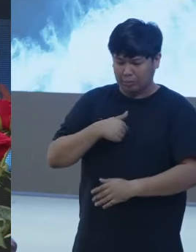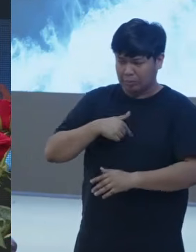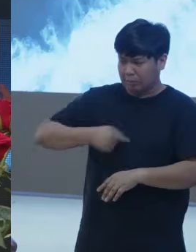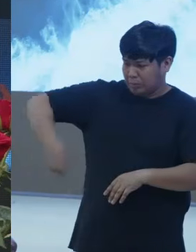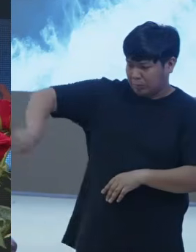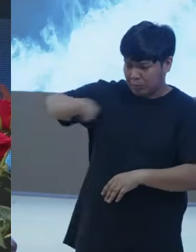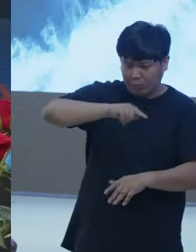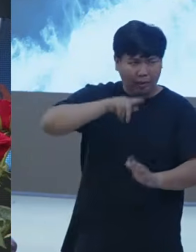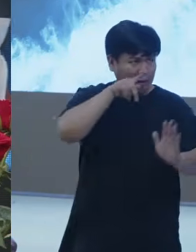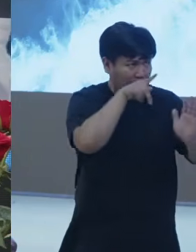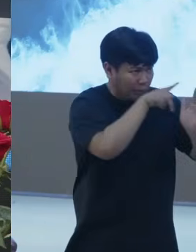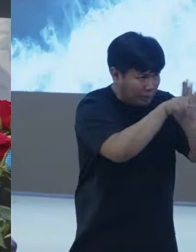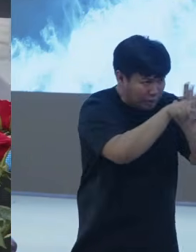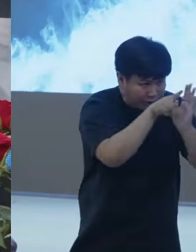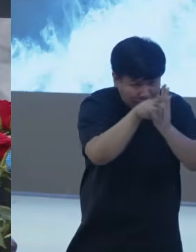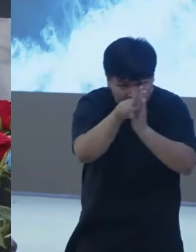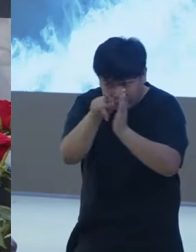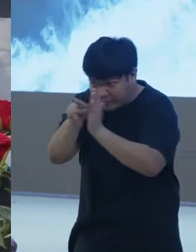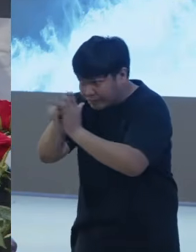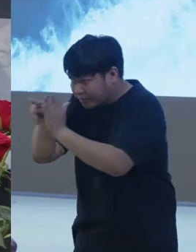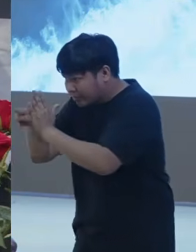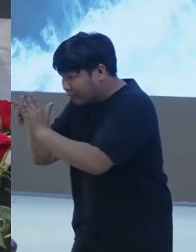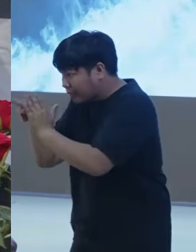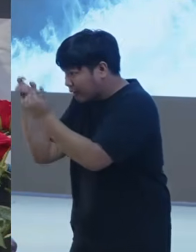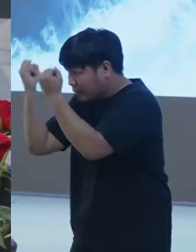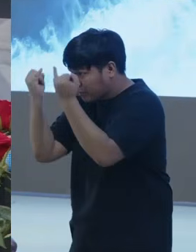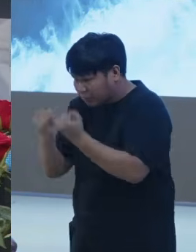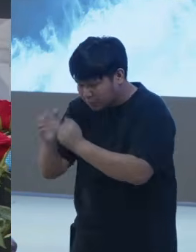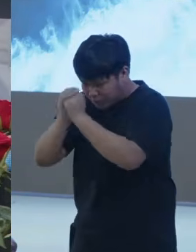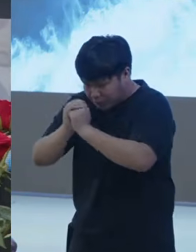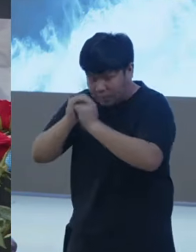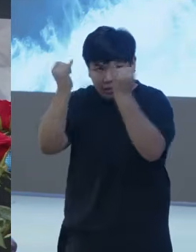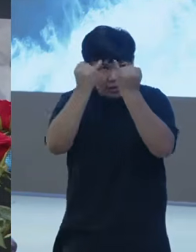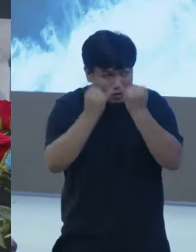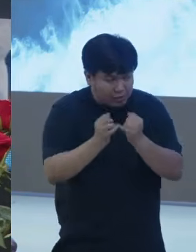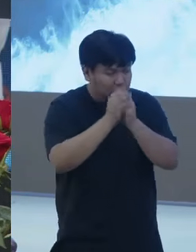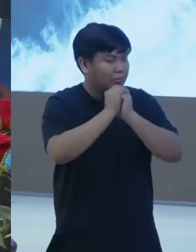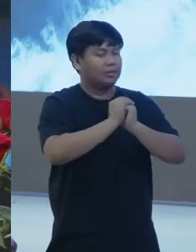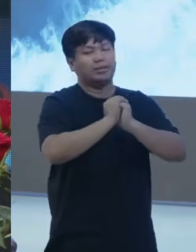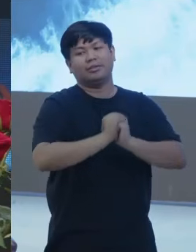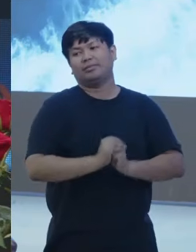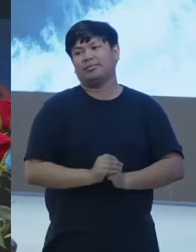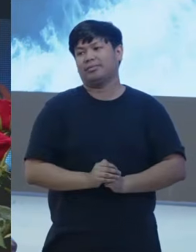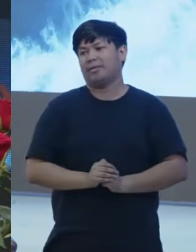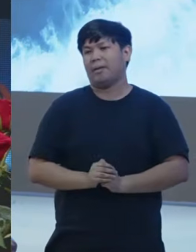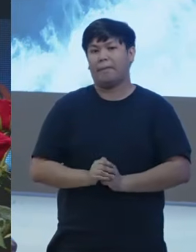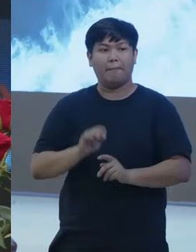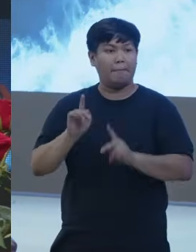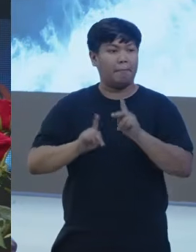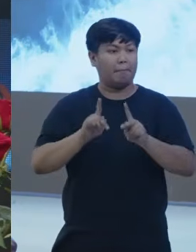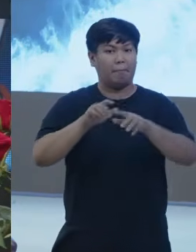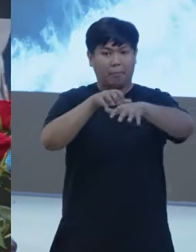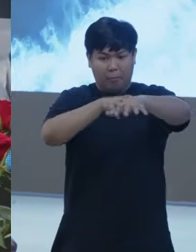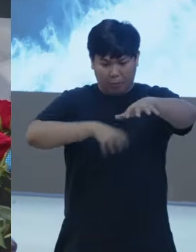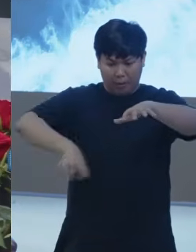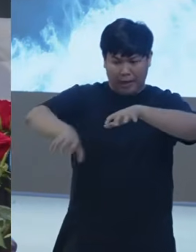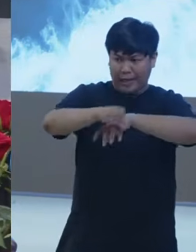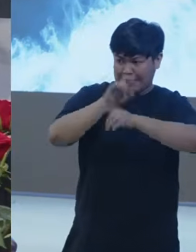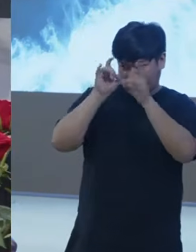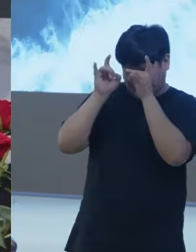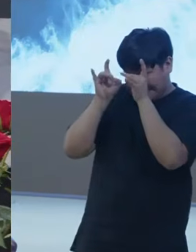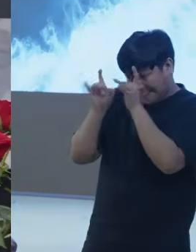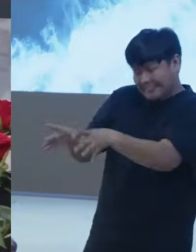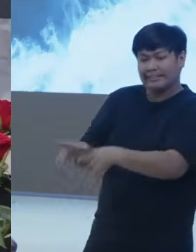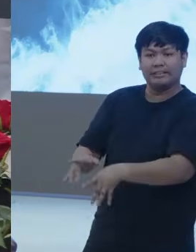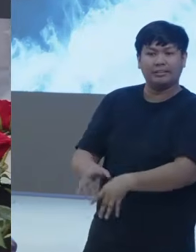isang bayan na puro mga idols. Ganon nga po ang pagkakilala sa Nineveh. Kaya gayon na lang ang